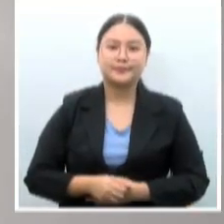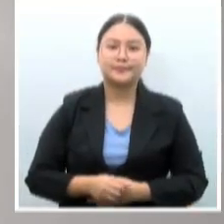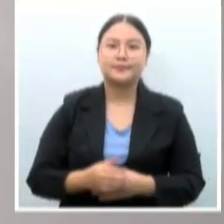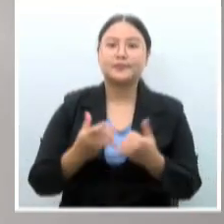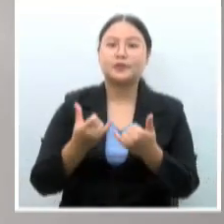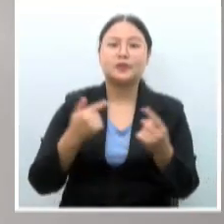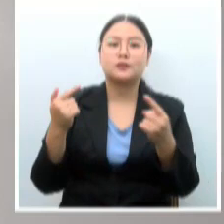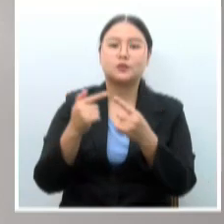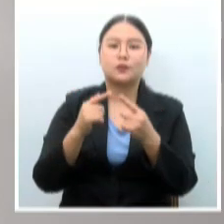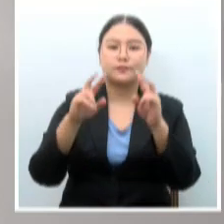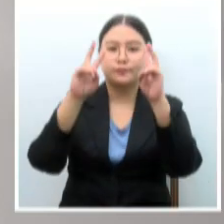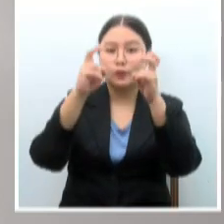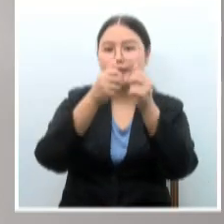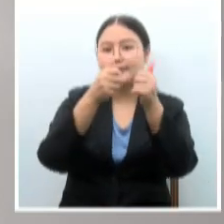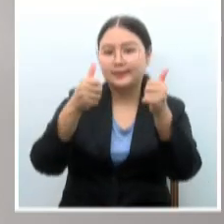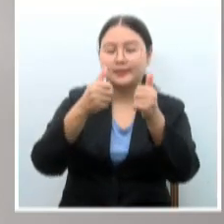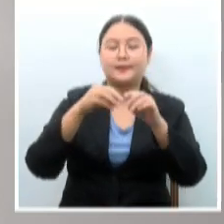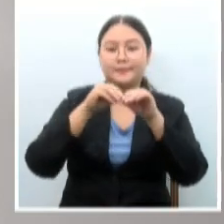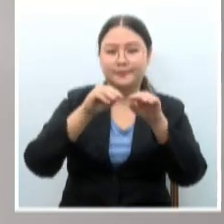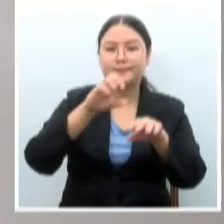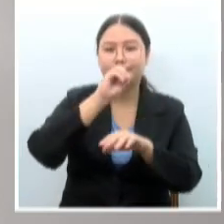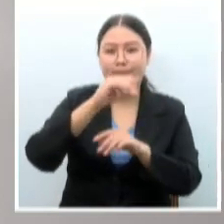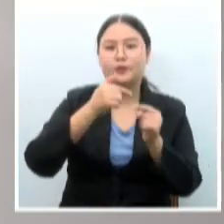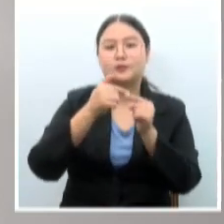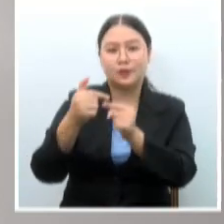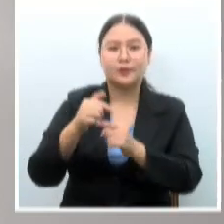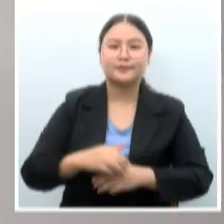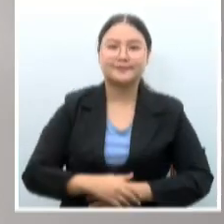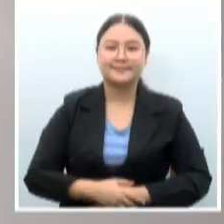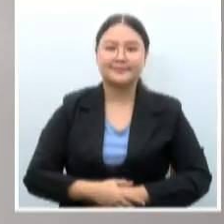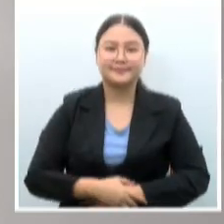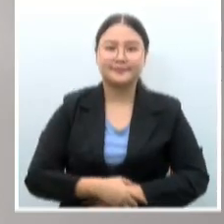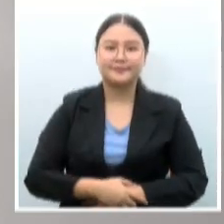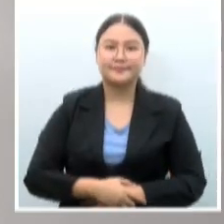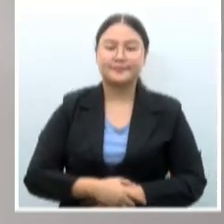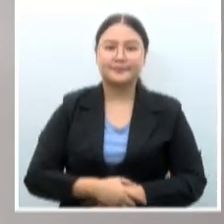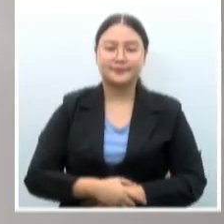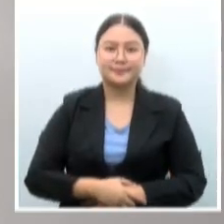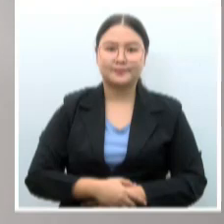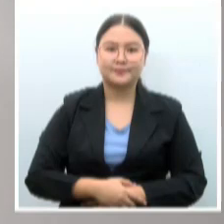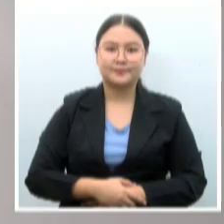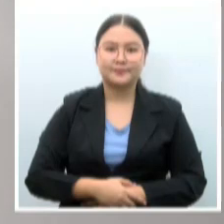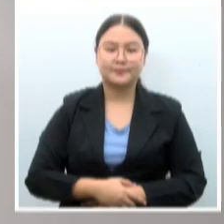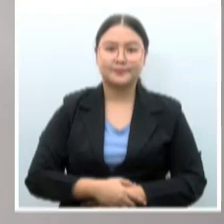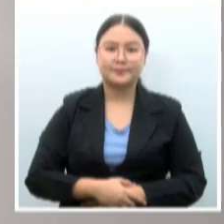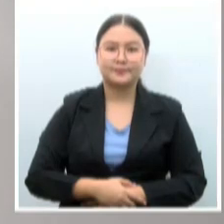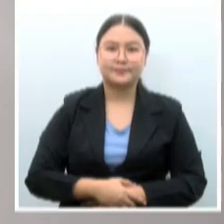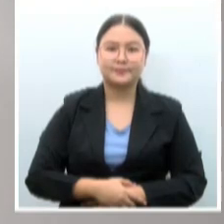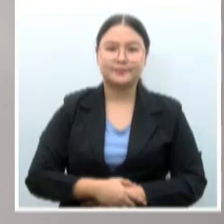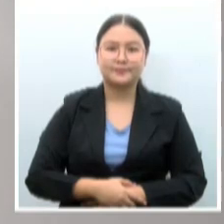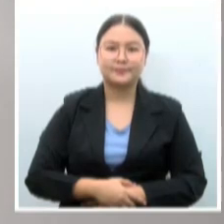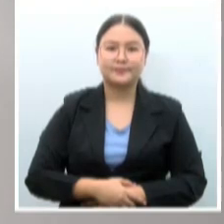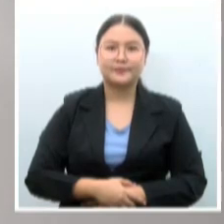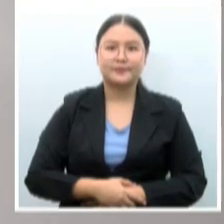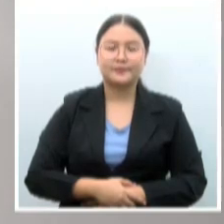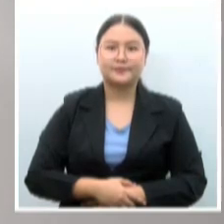บ้างค่ะกับบิ้งขวัญปวงค่าพัฒนาสืบสานเทิดไทยบริบาลเจ้าฟ้าการศึกษาไทยใต้ร่มพระบารมีการ พัฒน